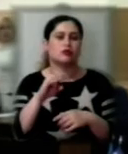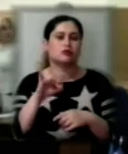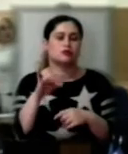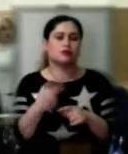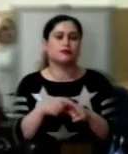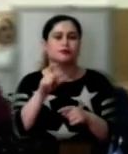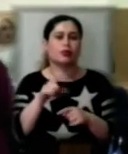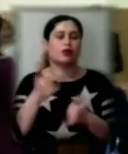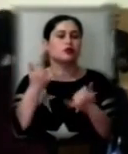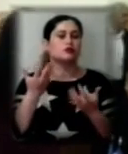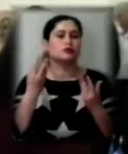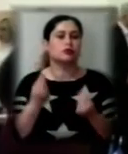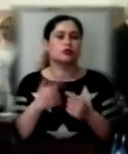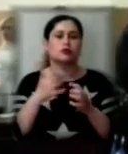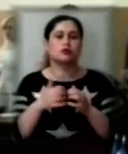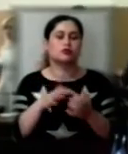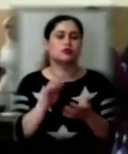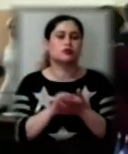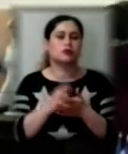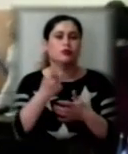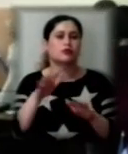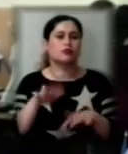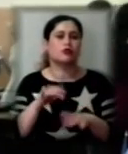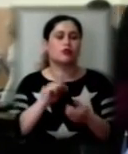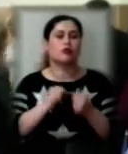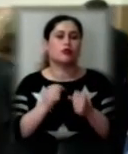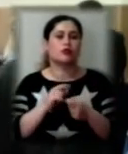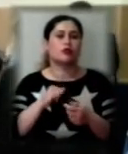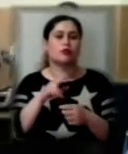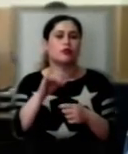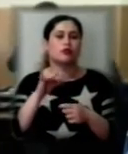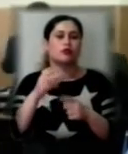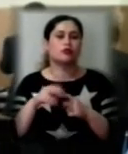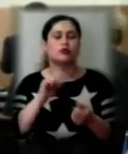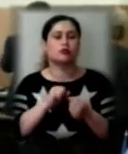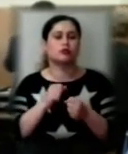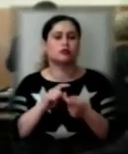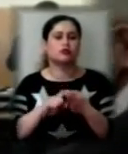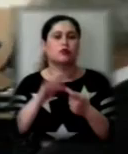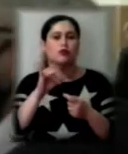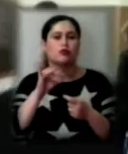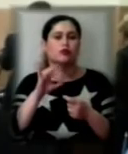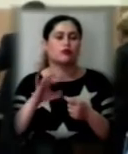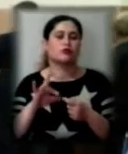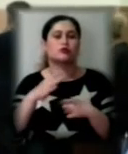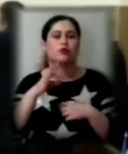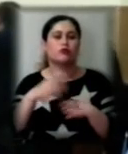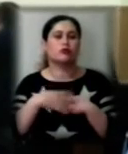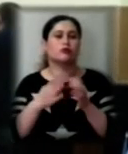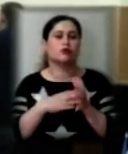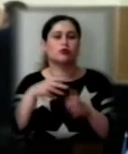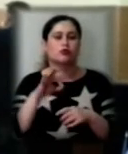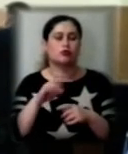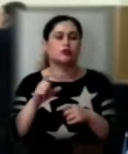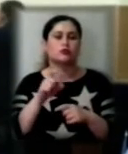сьогоднішній день Херсонщина займає перші місця у боротьбі і подоланні епідемії, пов'язаної з коронавірусом COVID-19, то з точністю